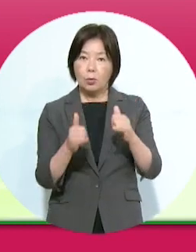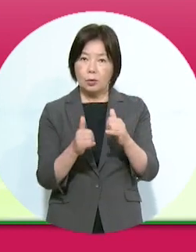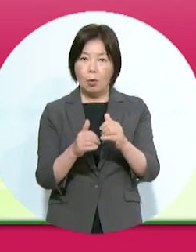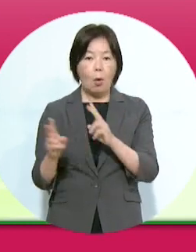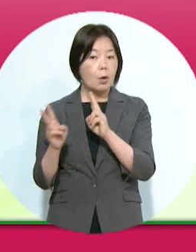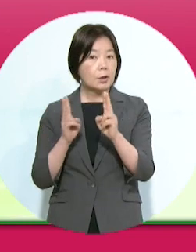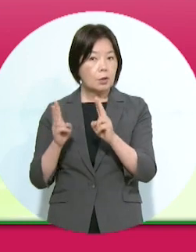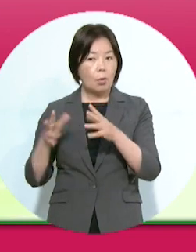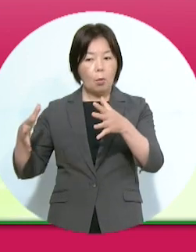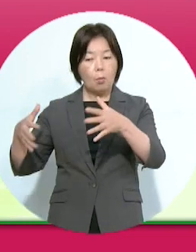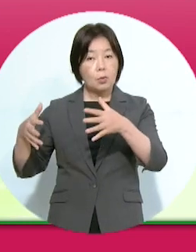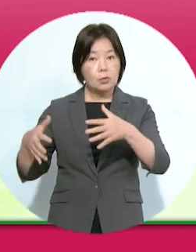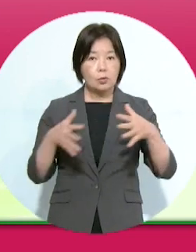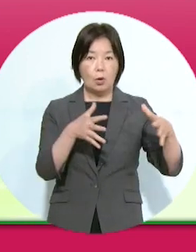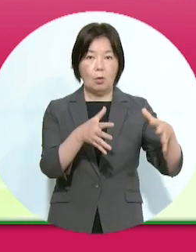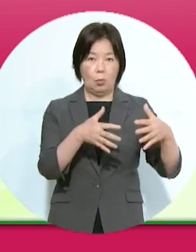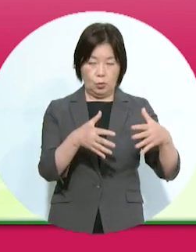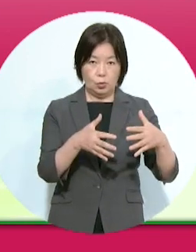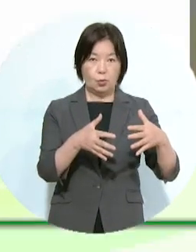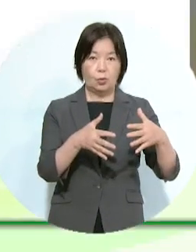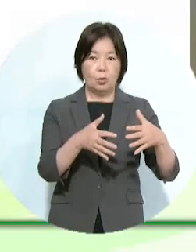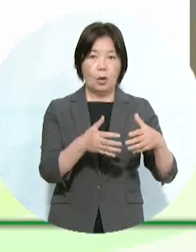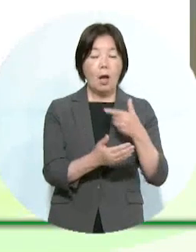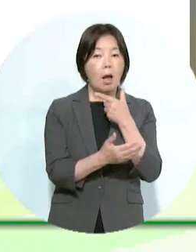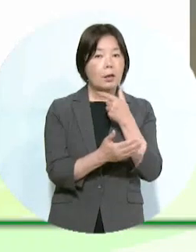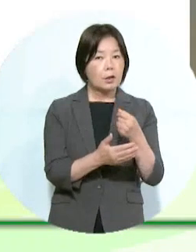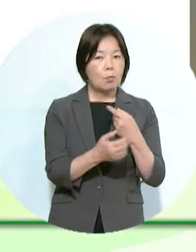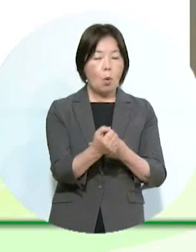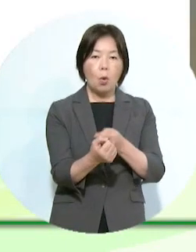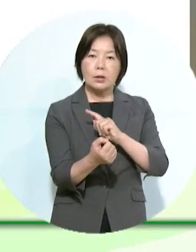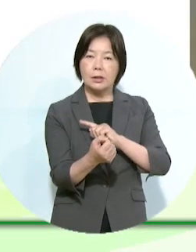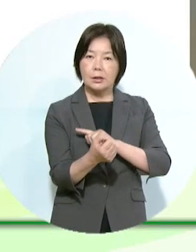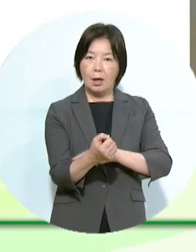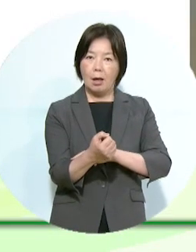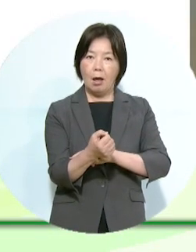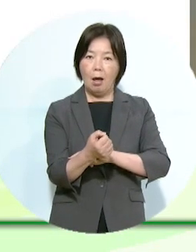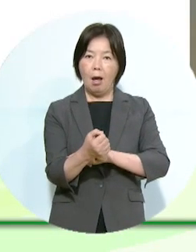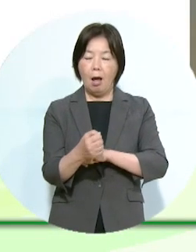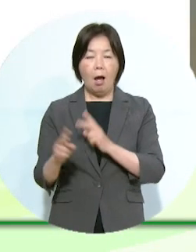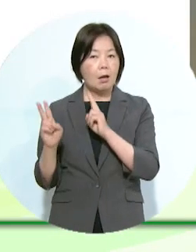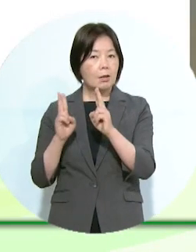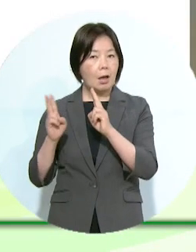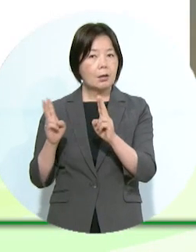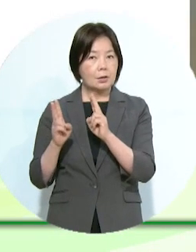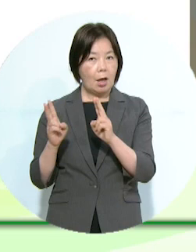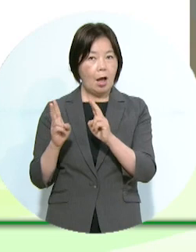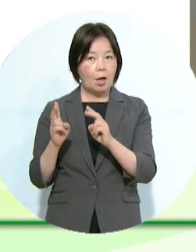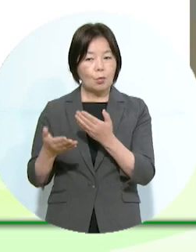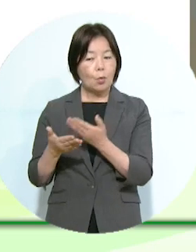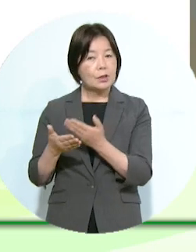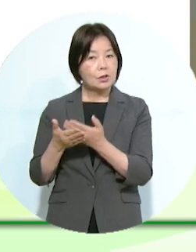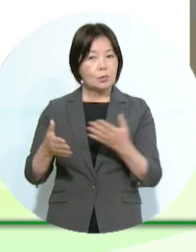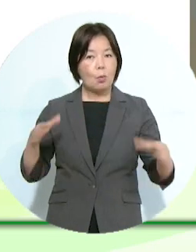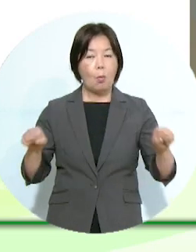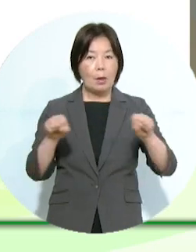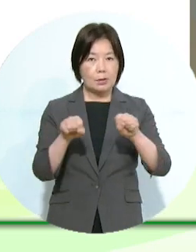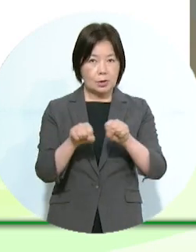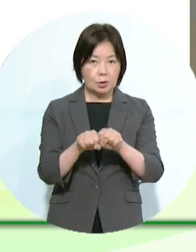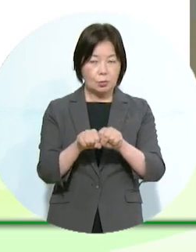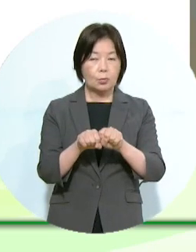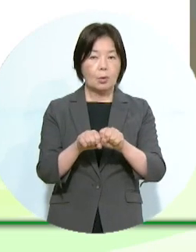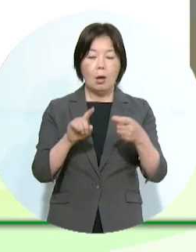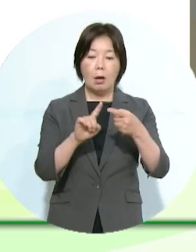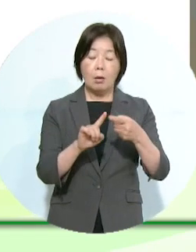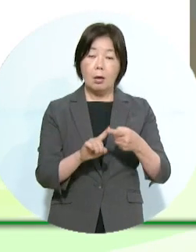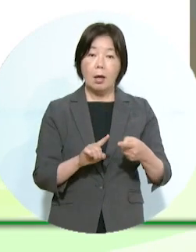れ募集し、シニアの希望や能力と企業の受け入れニーズをマッチングさせて、シニア